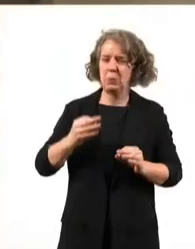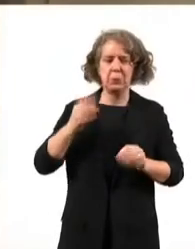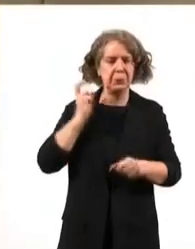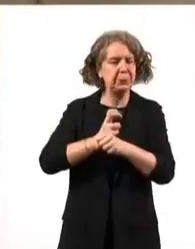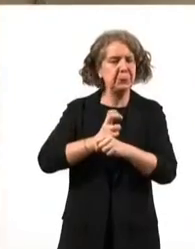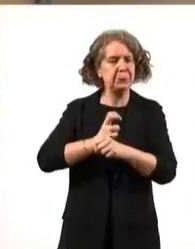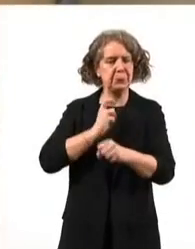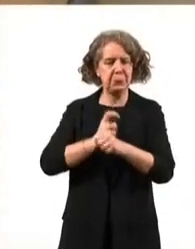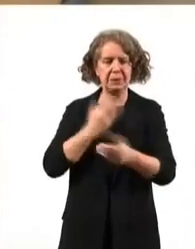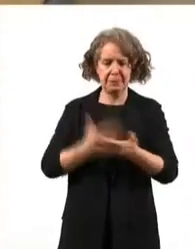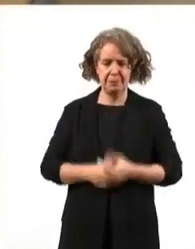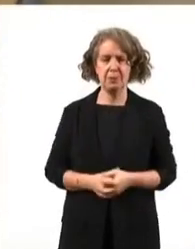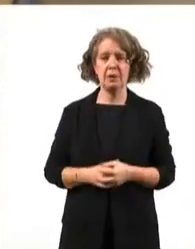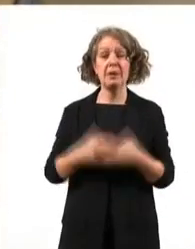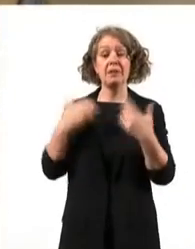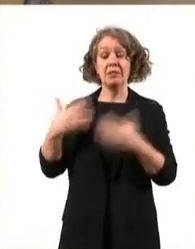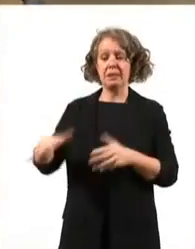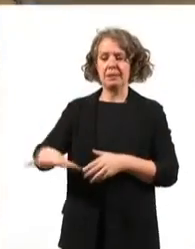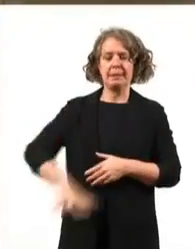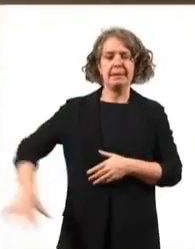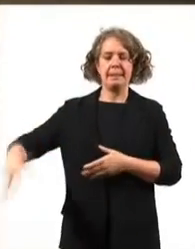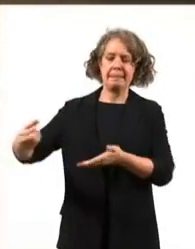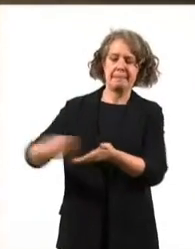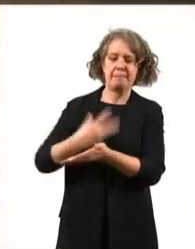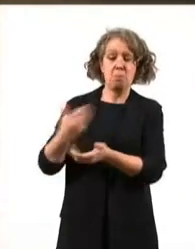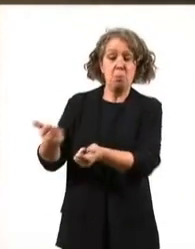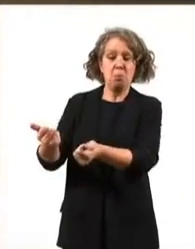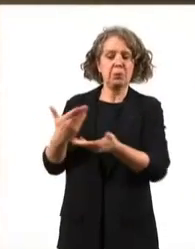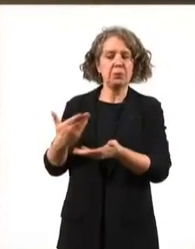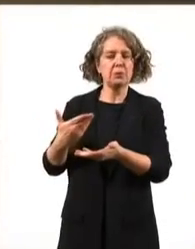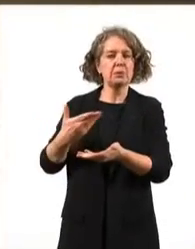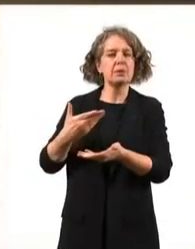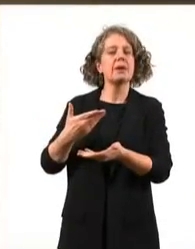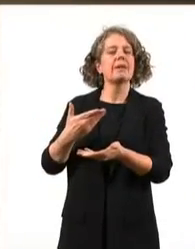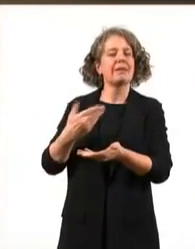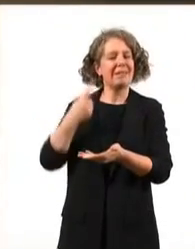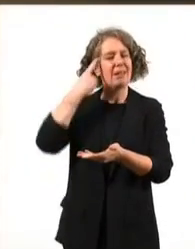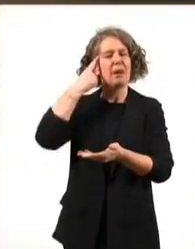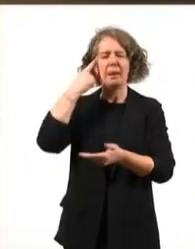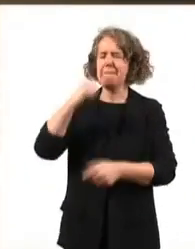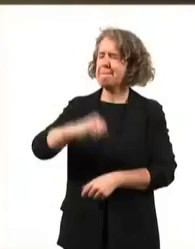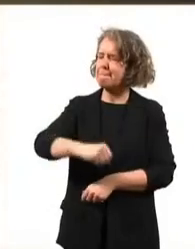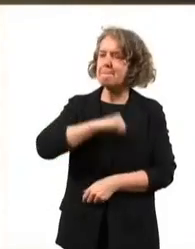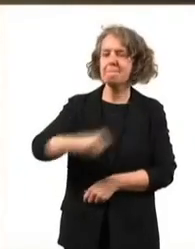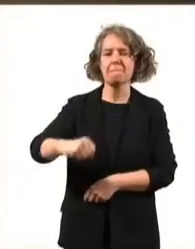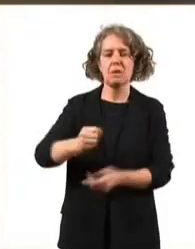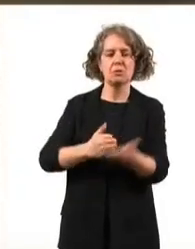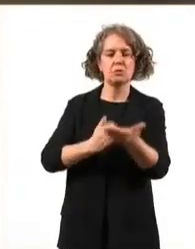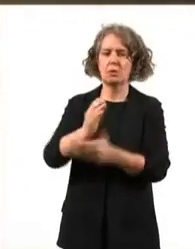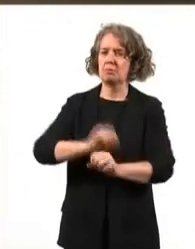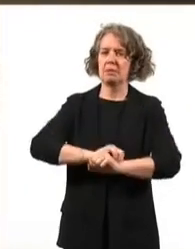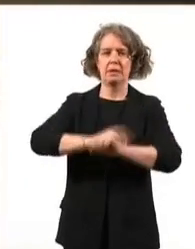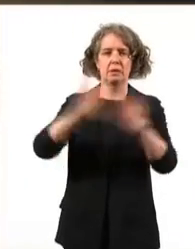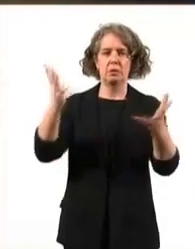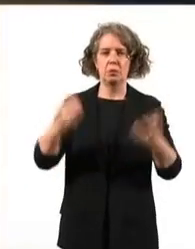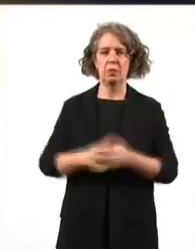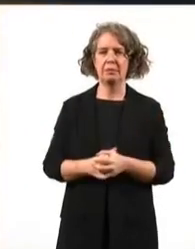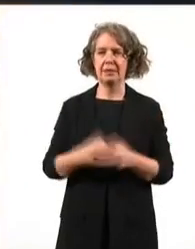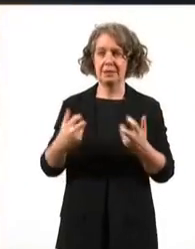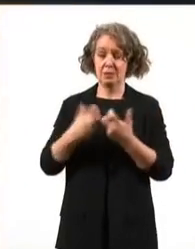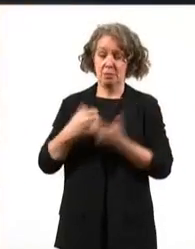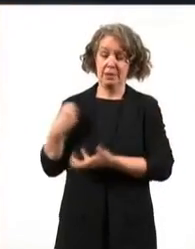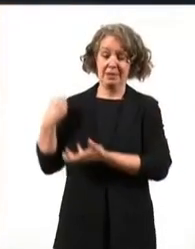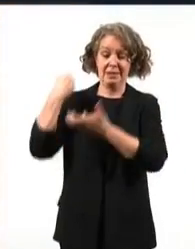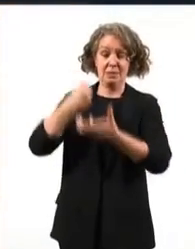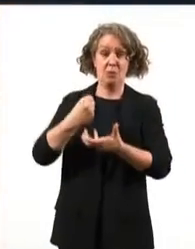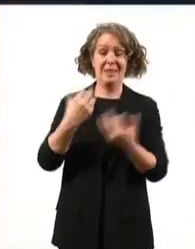une question et une proposition qui est remontée du terrain et qu'on trouvait très efficace et vraiment porteuse de sens, le fait de passer les bourses de 10